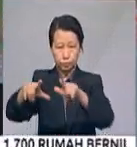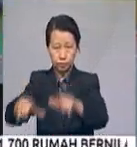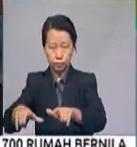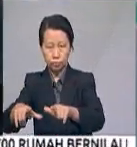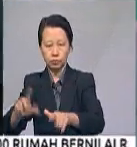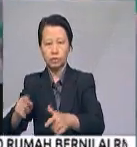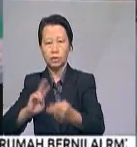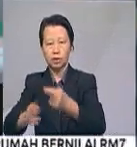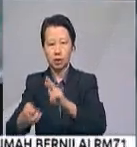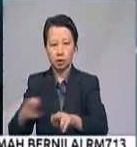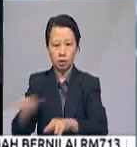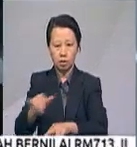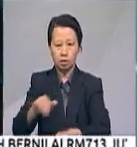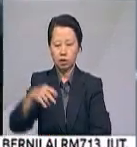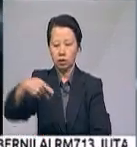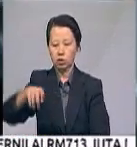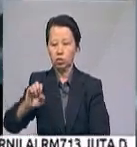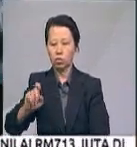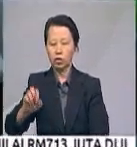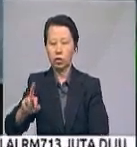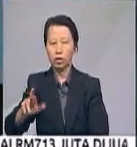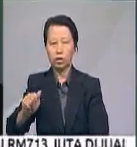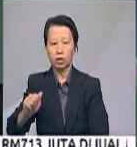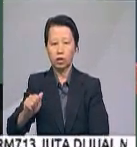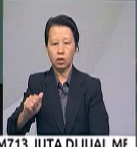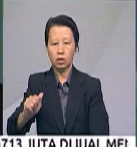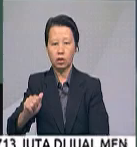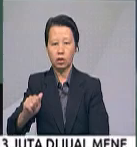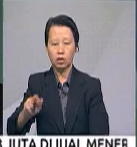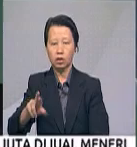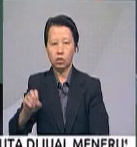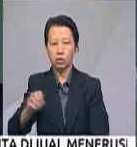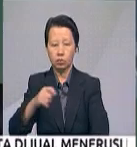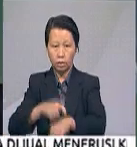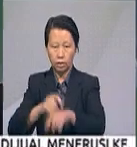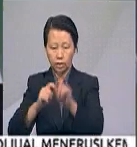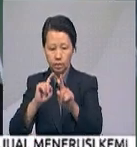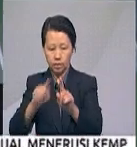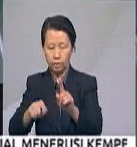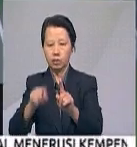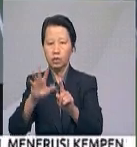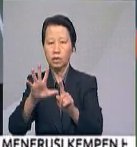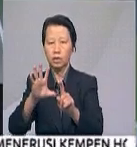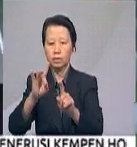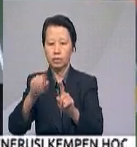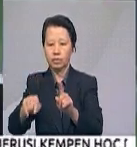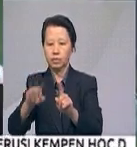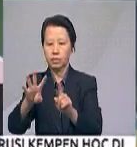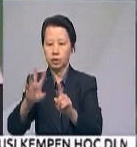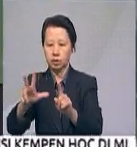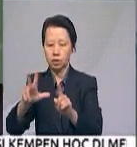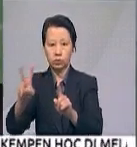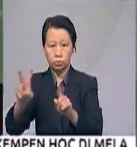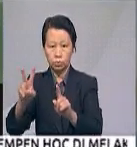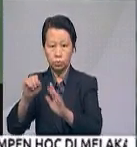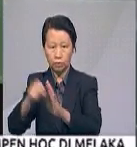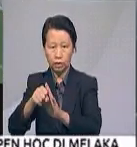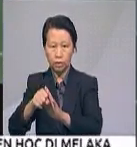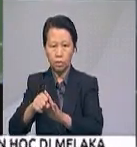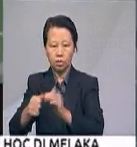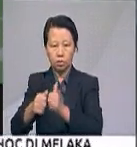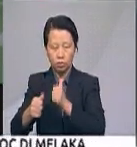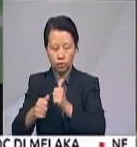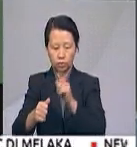milik rakan sepasukan Quartararo, Franco Morbidelli, mencatat masa 1 minit 58.432 saat,